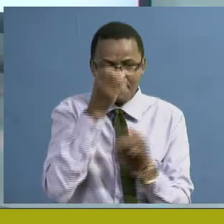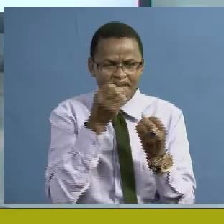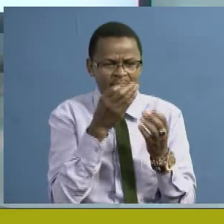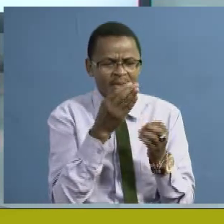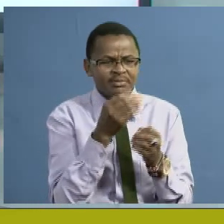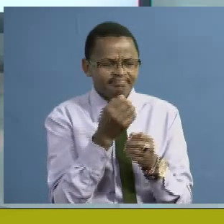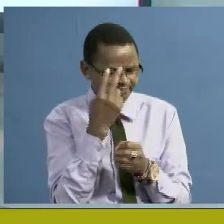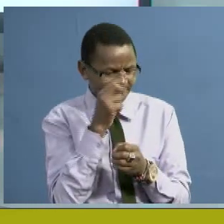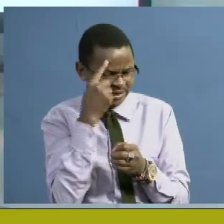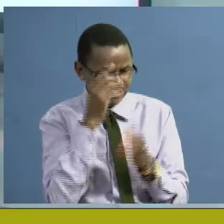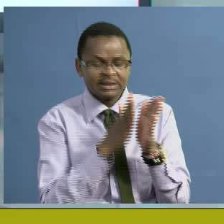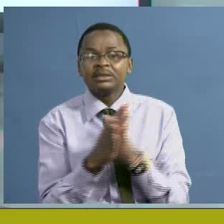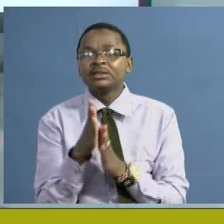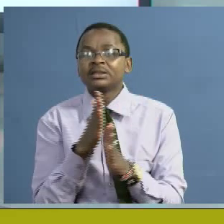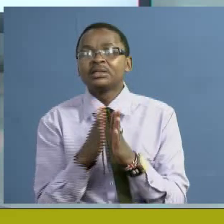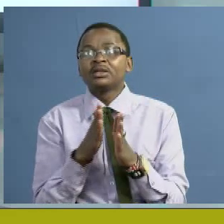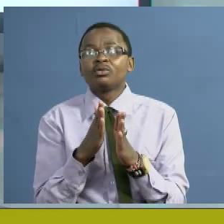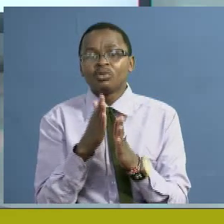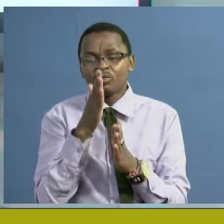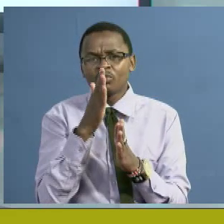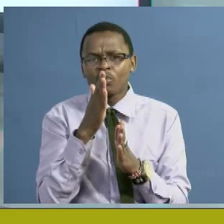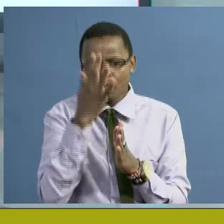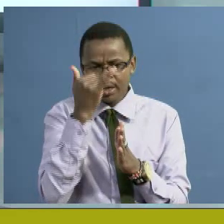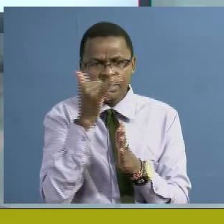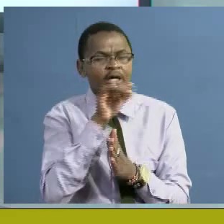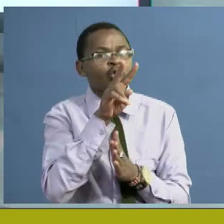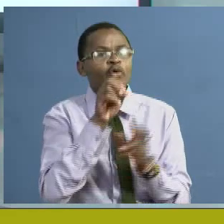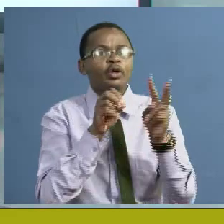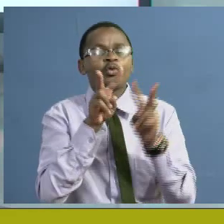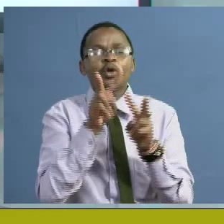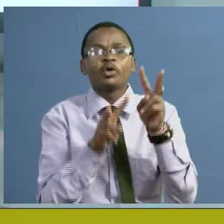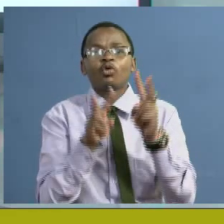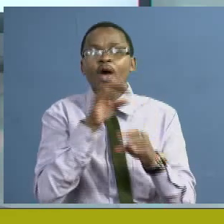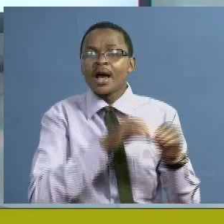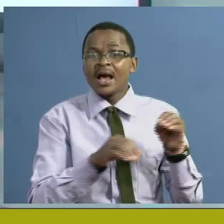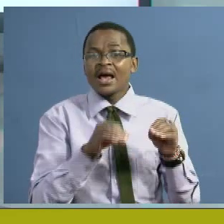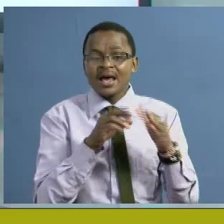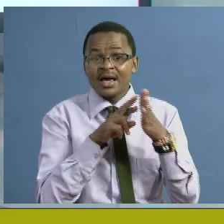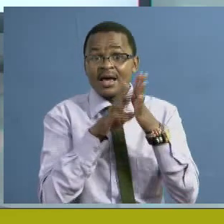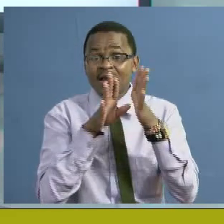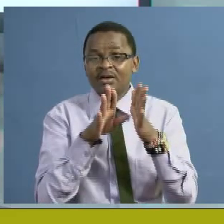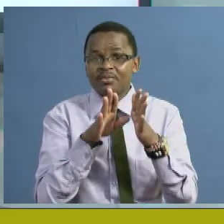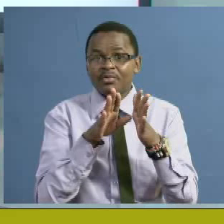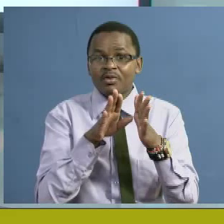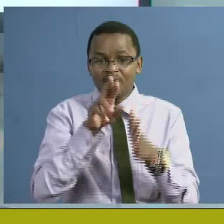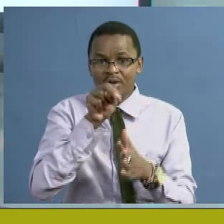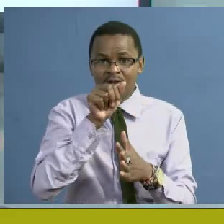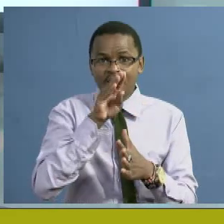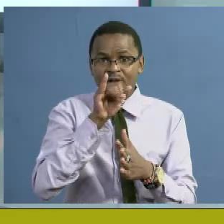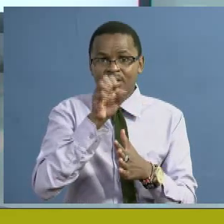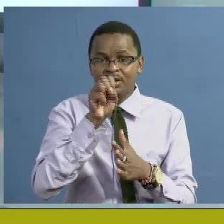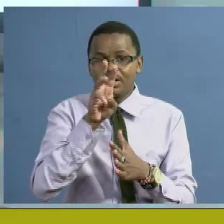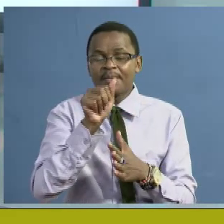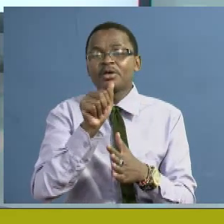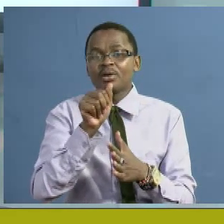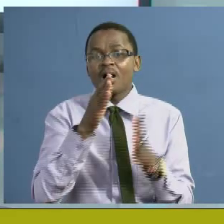wengi wakiona kama matayarisho kwa ajili ya uchaguzi mkuu 2022. Na kama mwanahabari wetu Vika Nabiswa anavyotuarifu, mwafaka